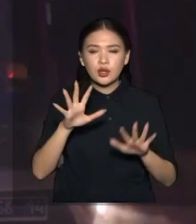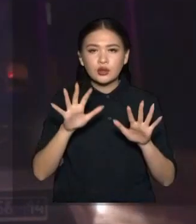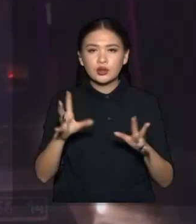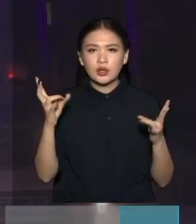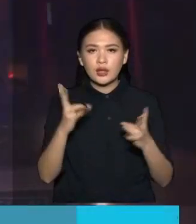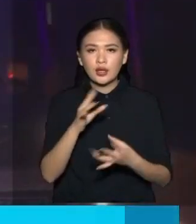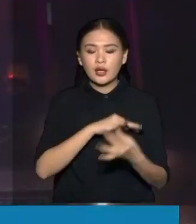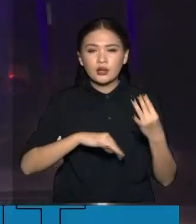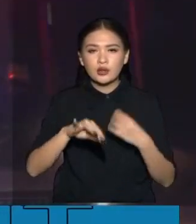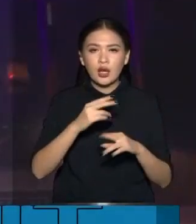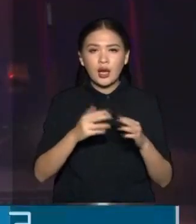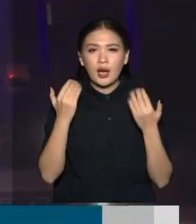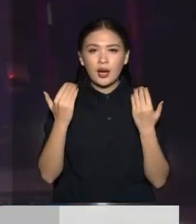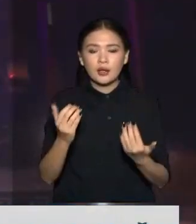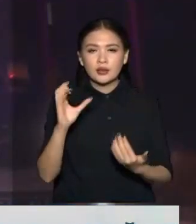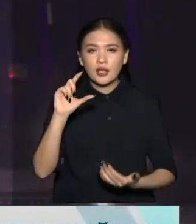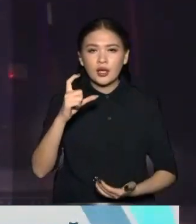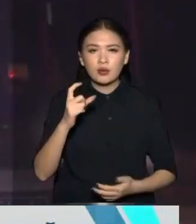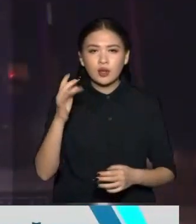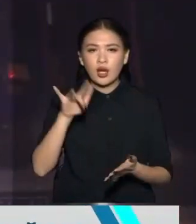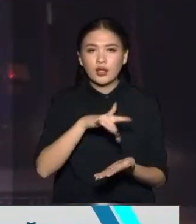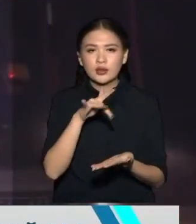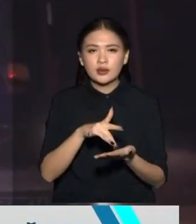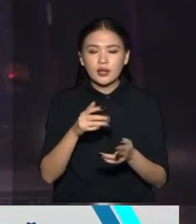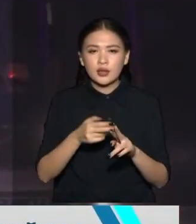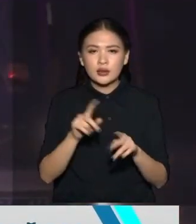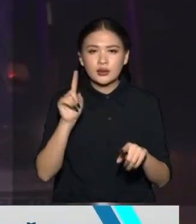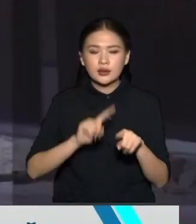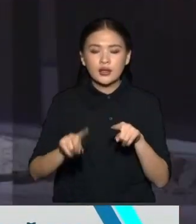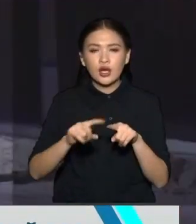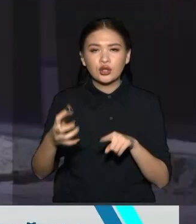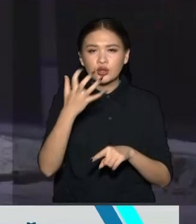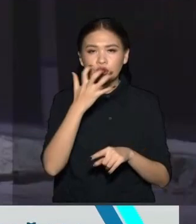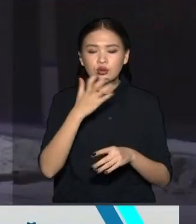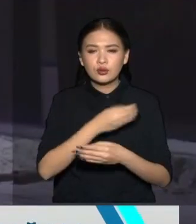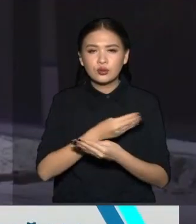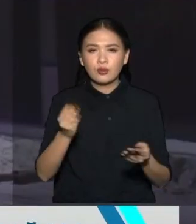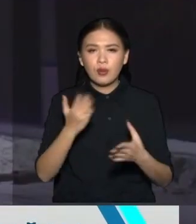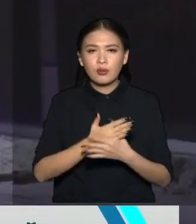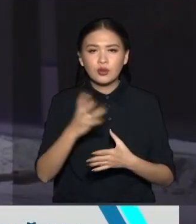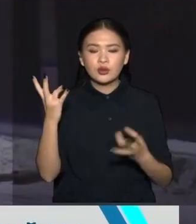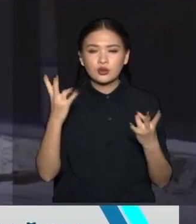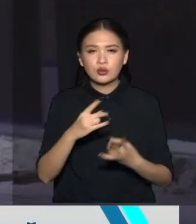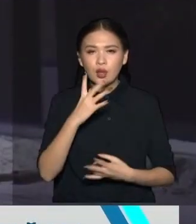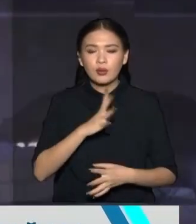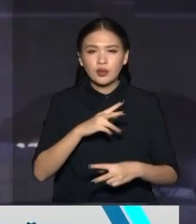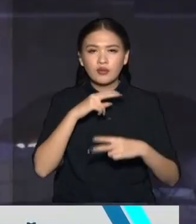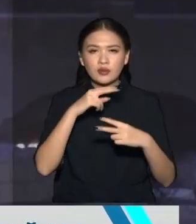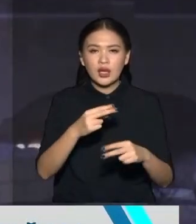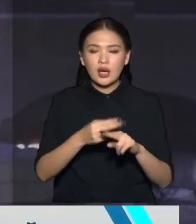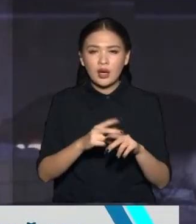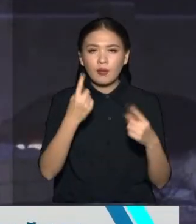керек. Бірақ қазір мемлекеттік органдар Екібастұз қаласын тезірек жылумен қамтамасыз ету мәселесіне ден қойған. Сонымен қатар,